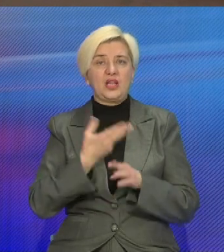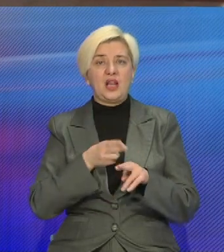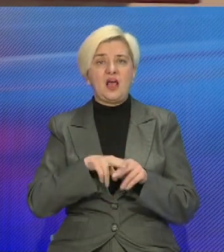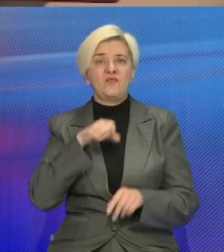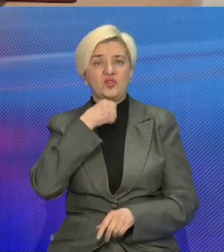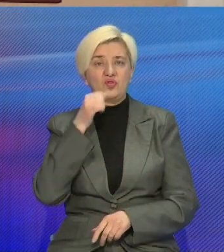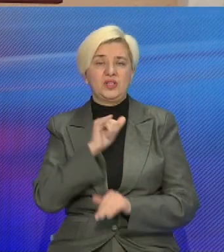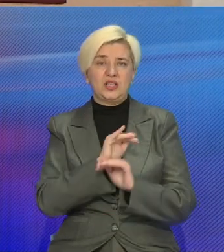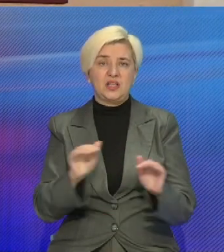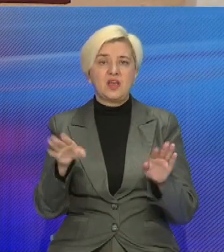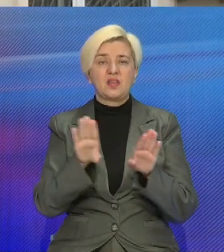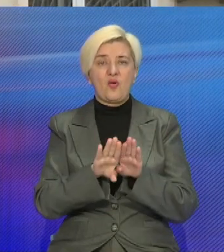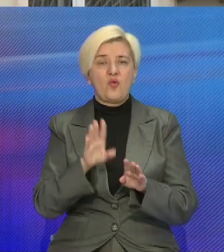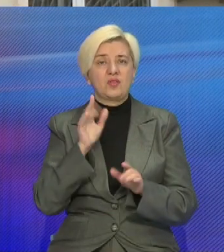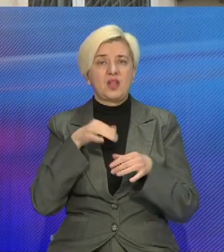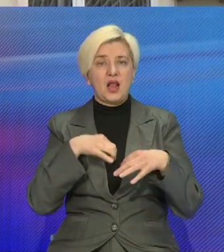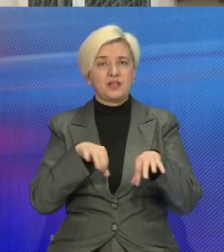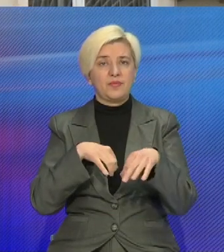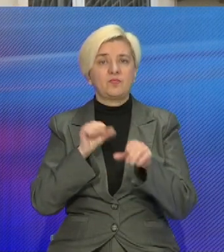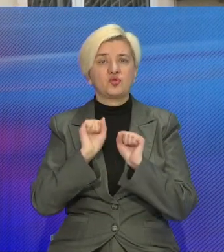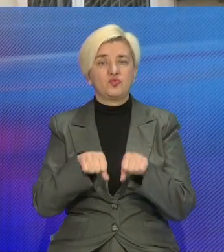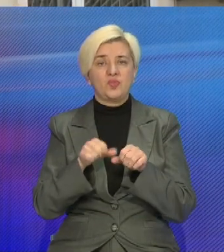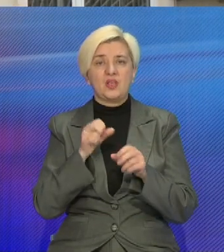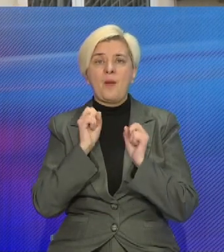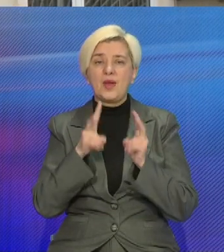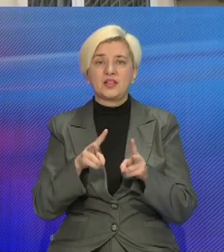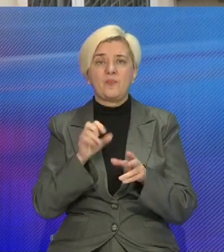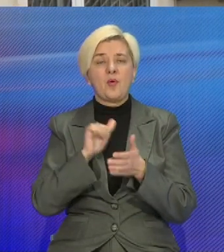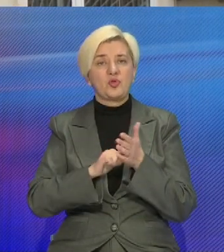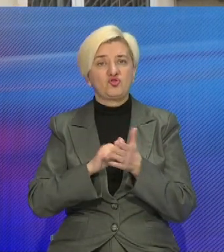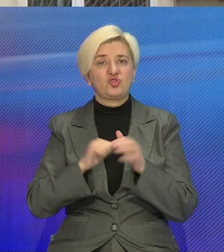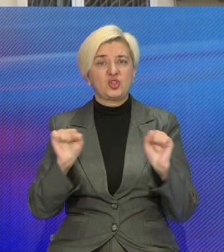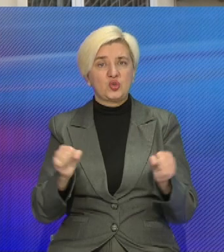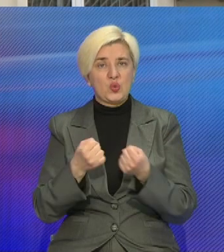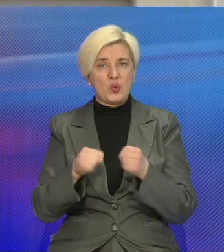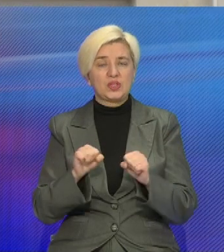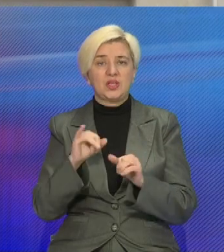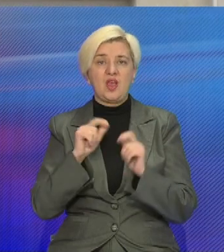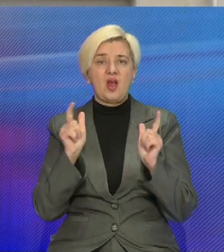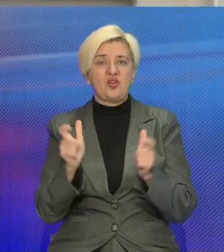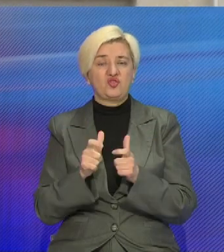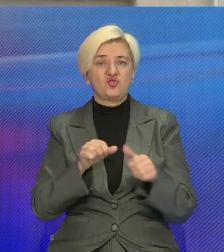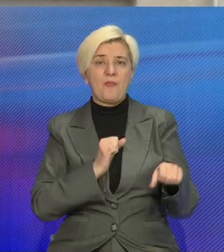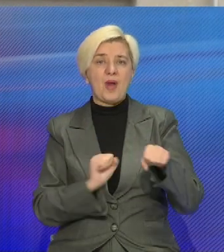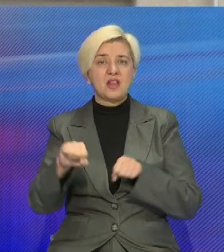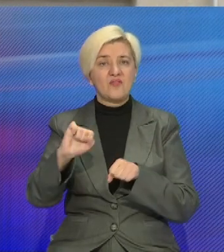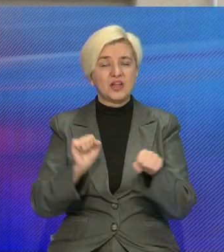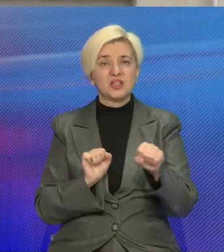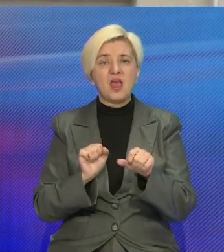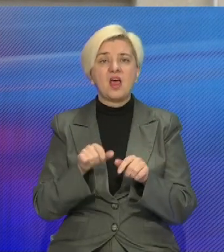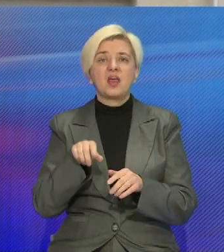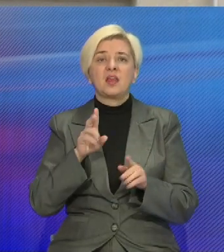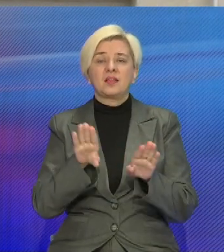вельмі небяспечным. У першую чаргу з-за хуткасці, але ў той жа час абмежаванай манеўранасці. Так, за мінулы год на дарогах